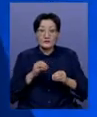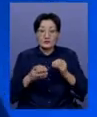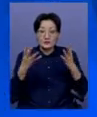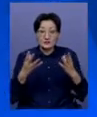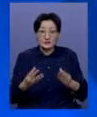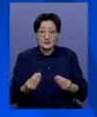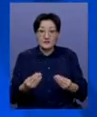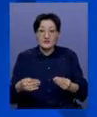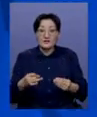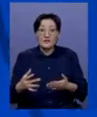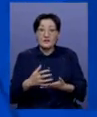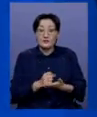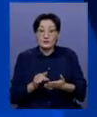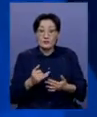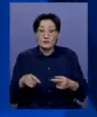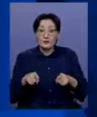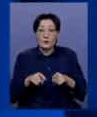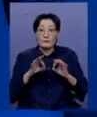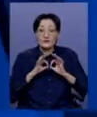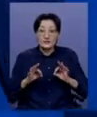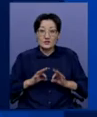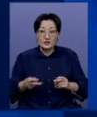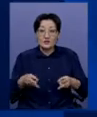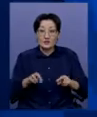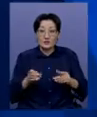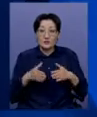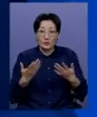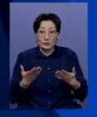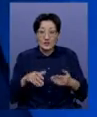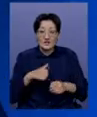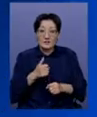дней, и я не собираюсь делать отвод прокурору. Для этого нет никаких оснований.